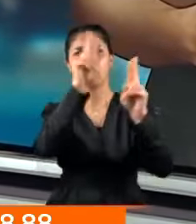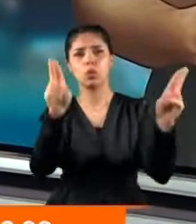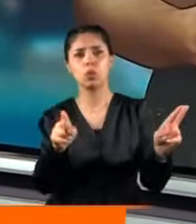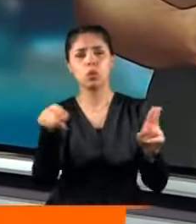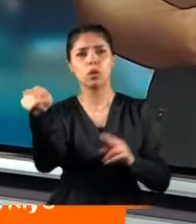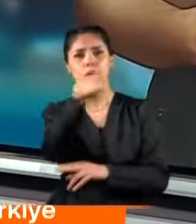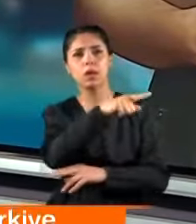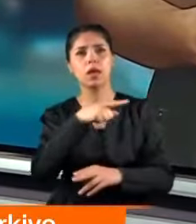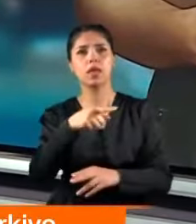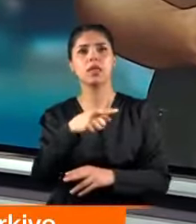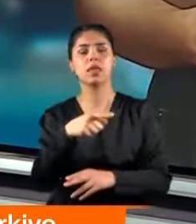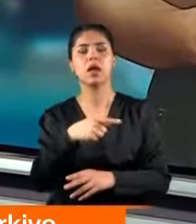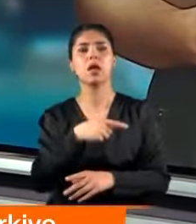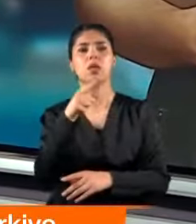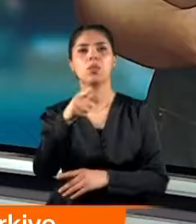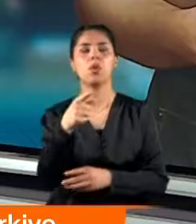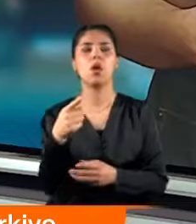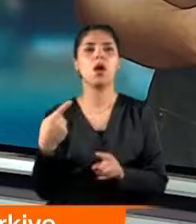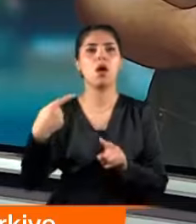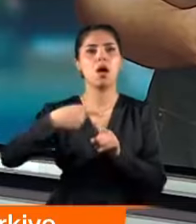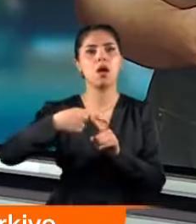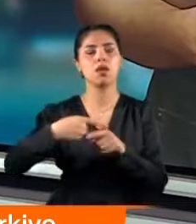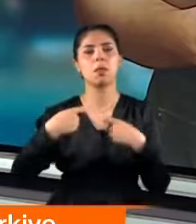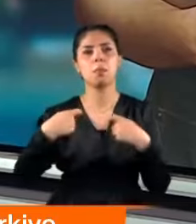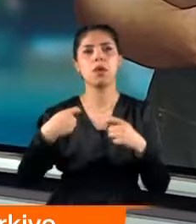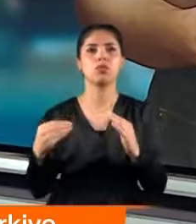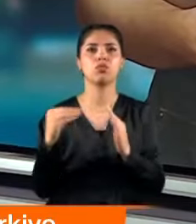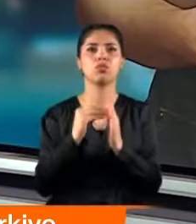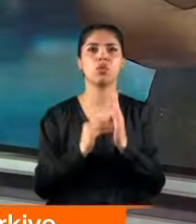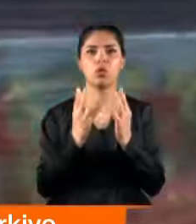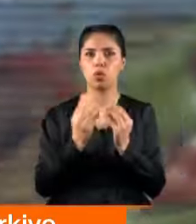de servis ücreti eklendi. Tabii olan yine müşteriye oluyor.